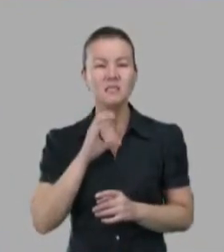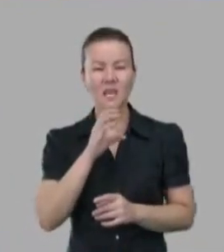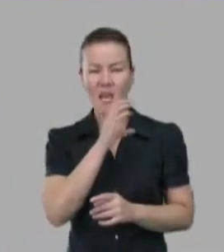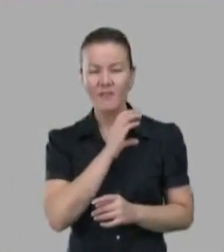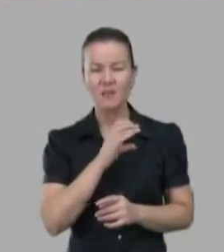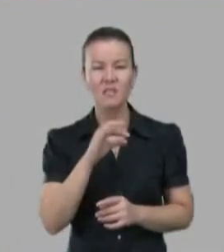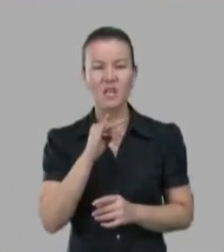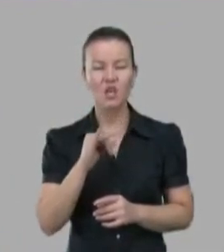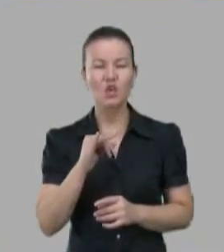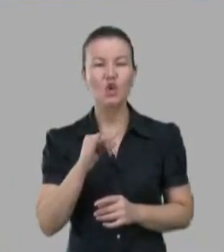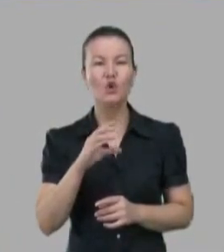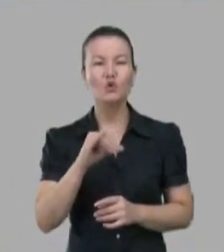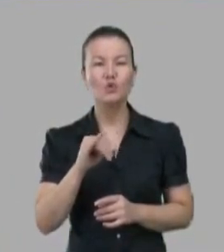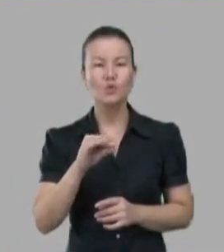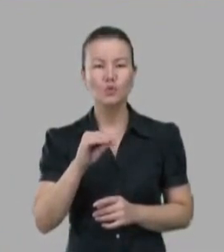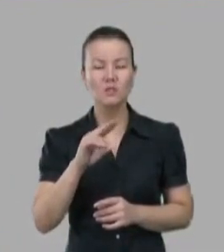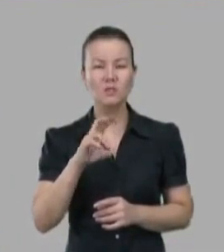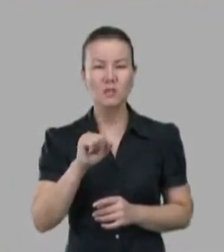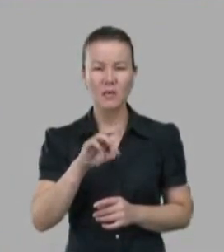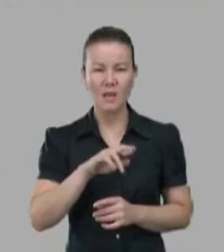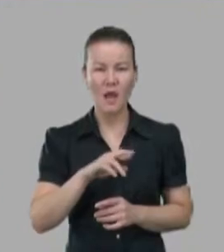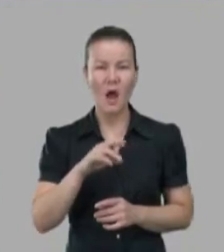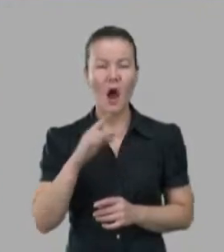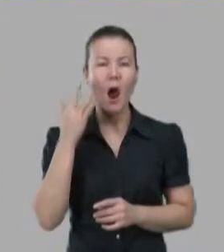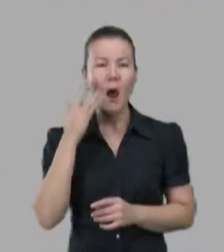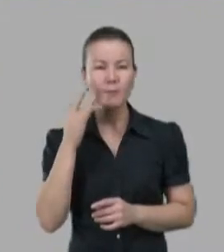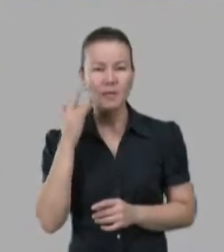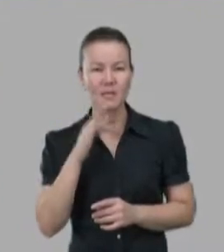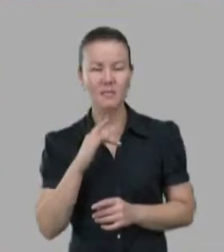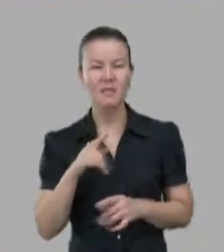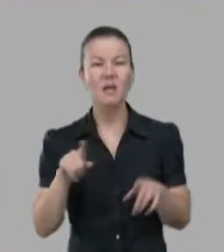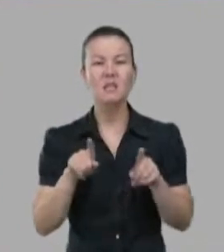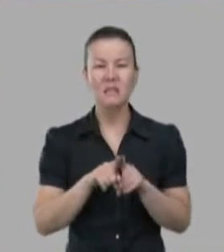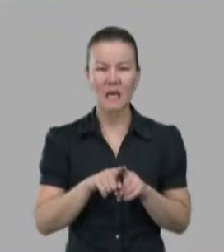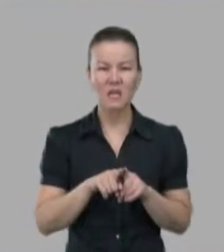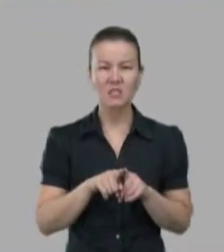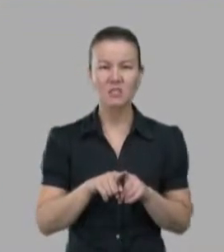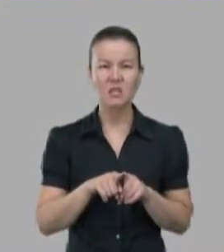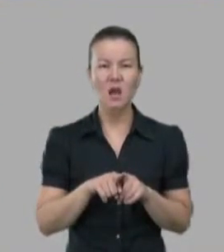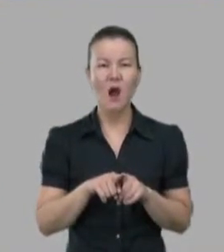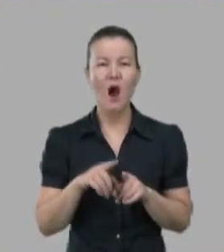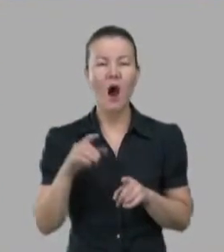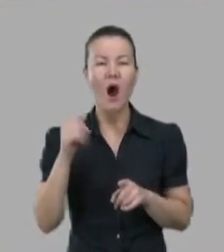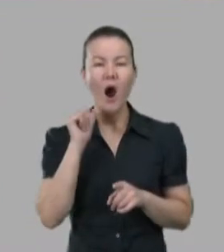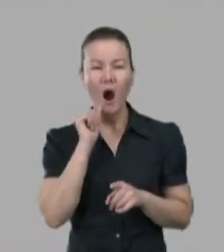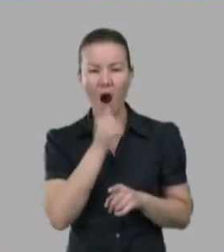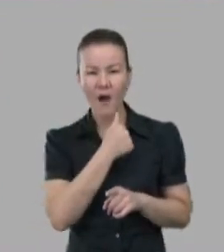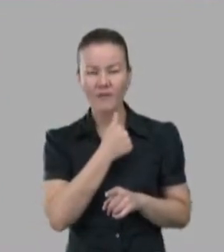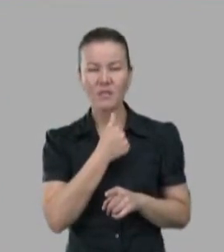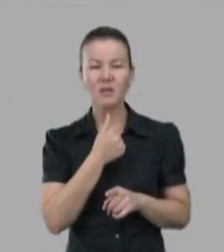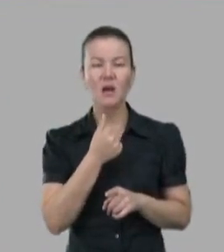Северная и Южная Америка, а также Африка